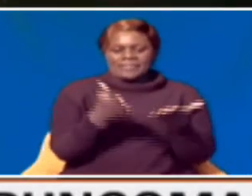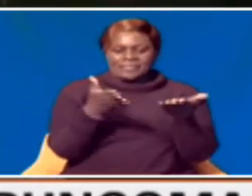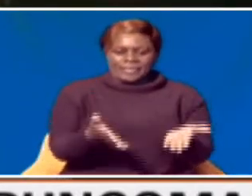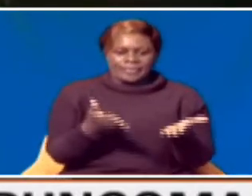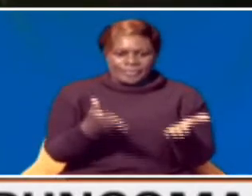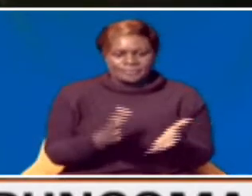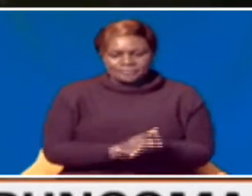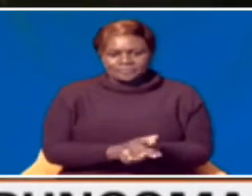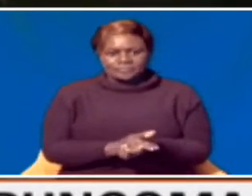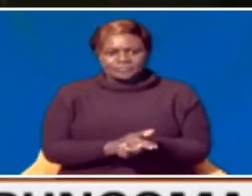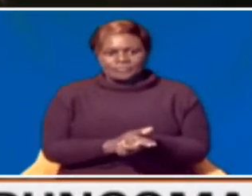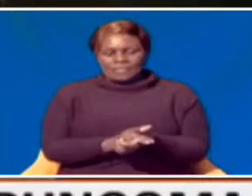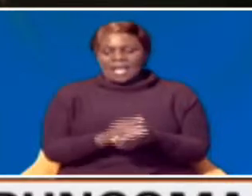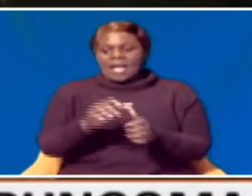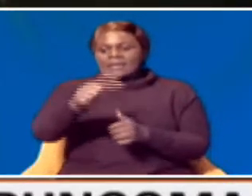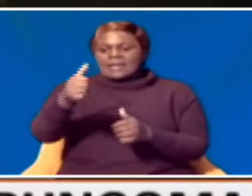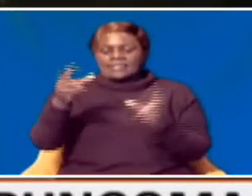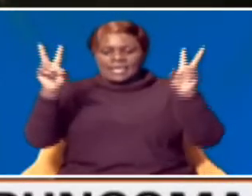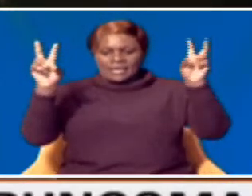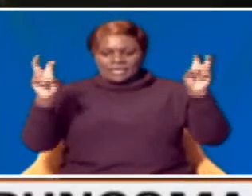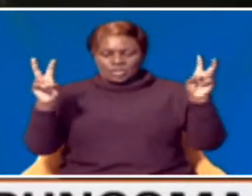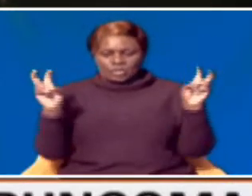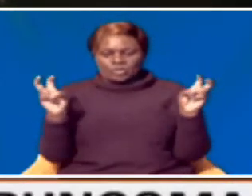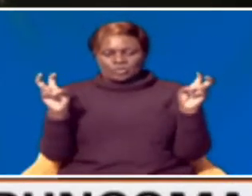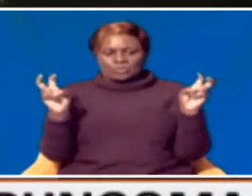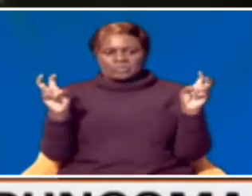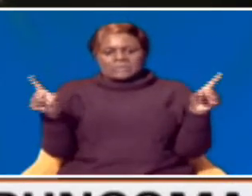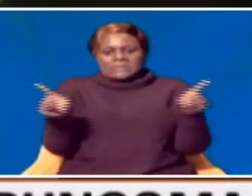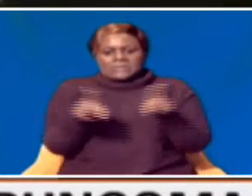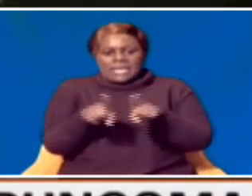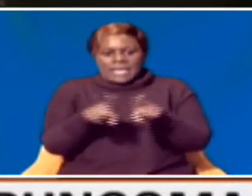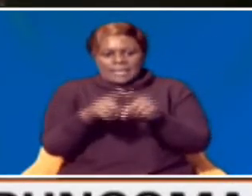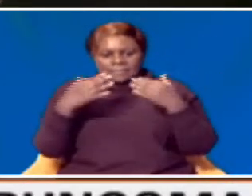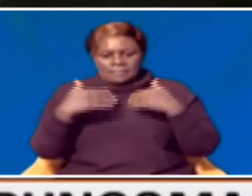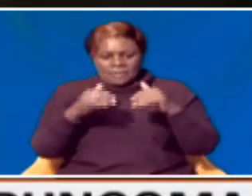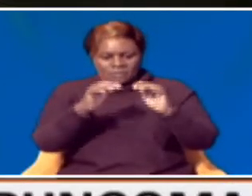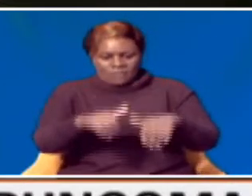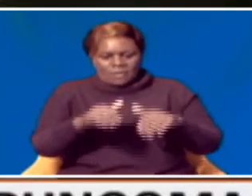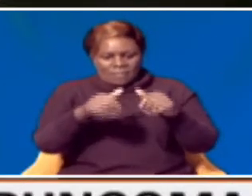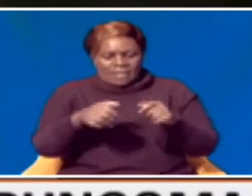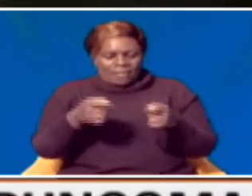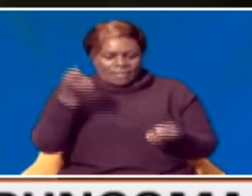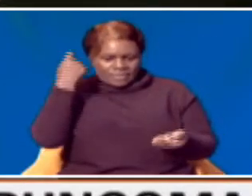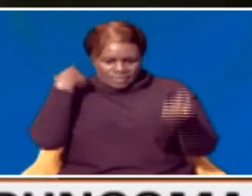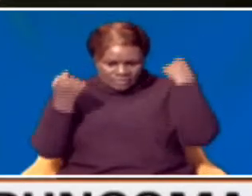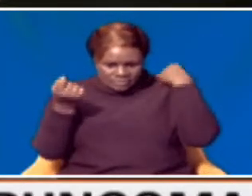hapo. Jambo lingine akasema ya kwamba vile watu wakulima wa chai